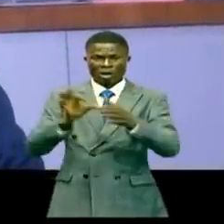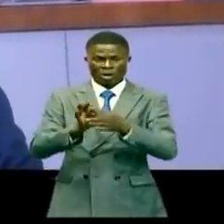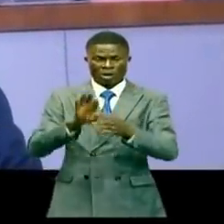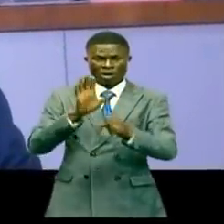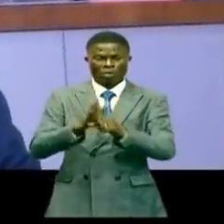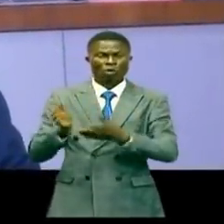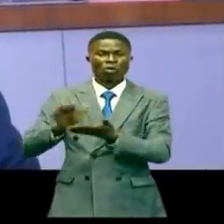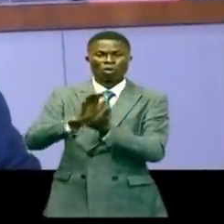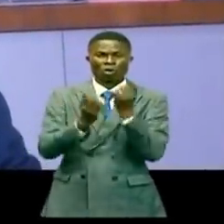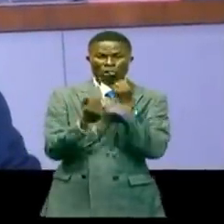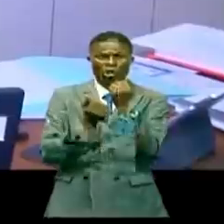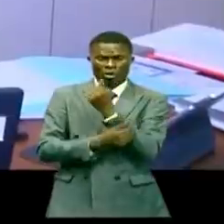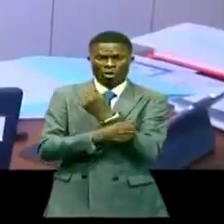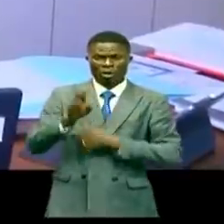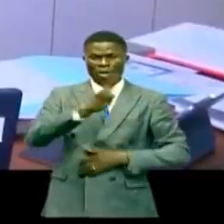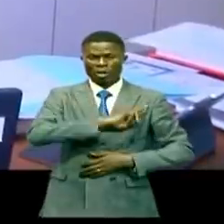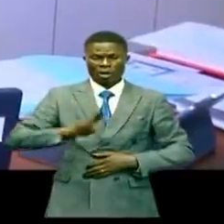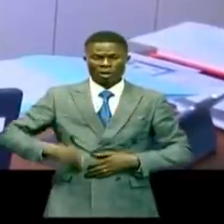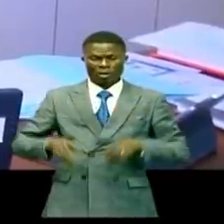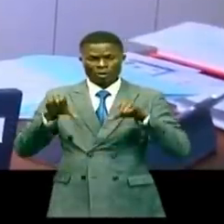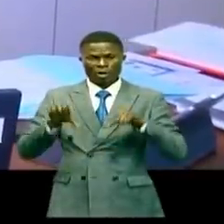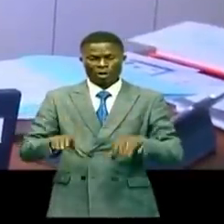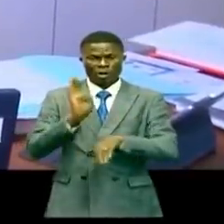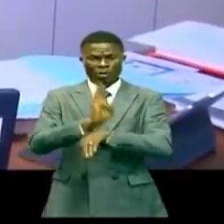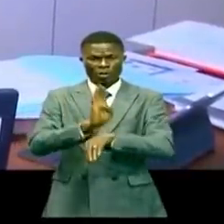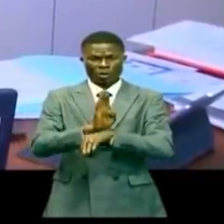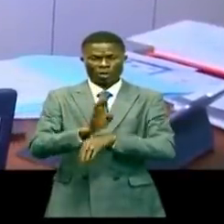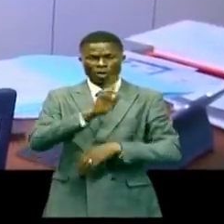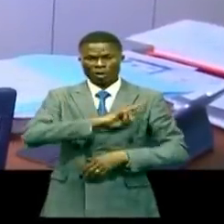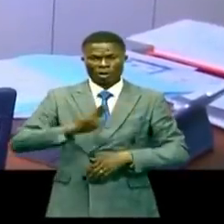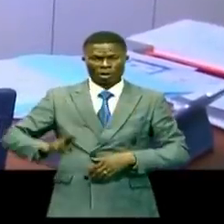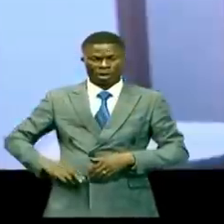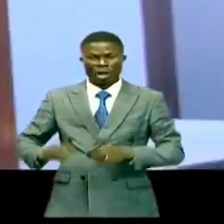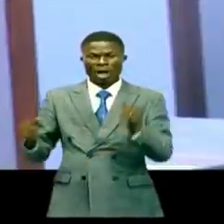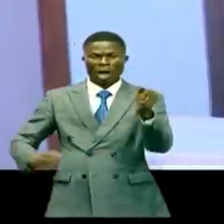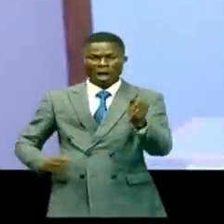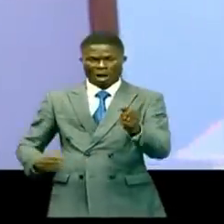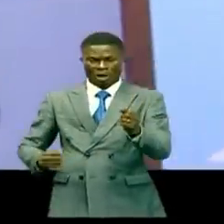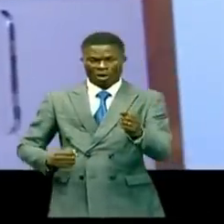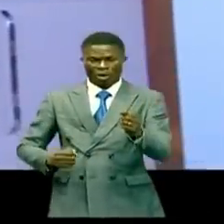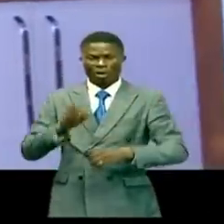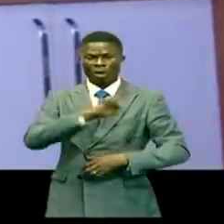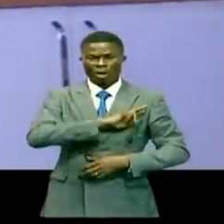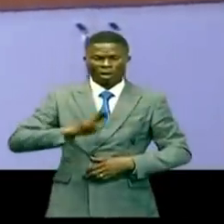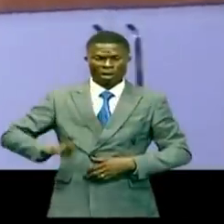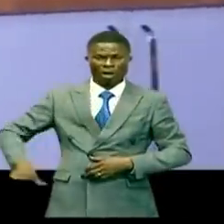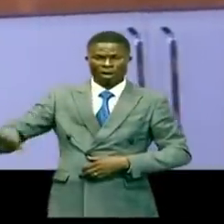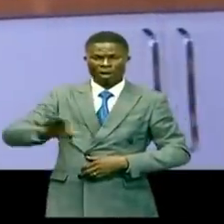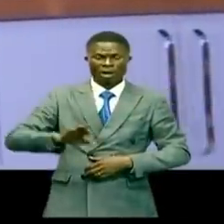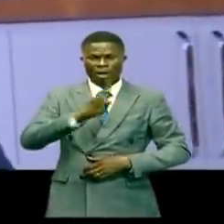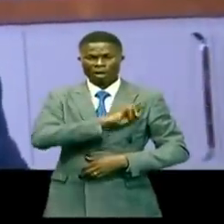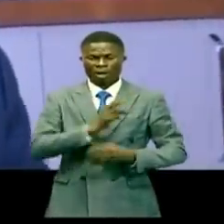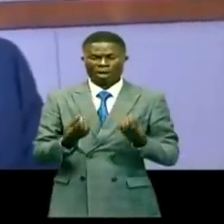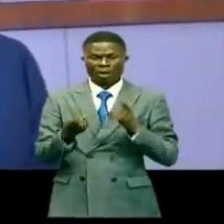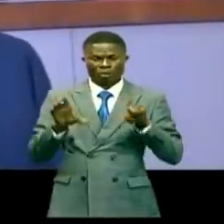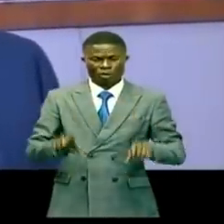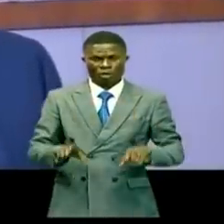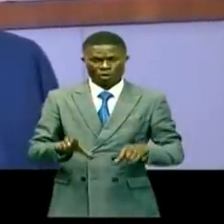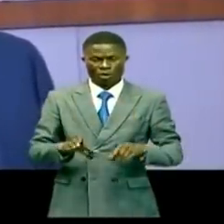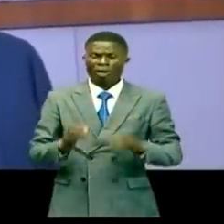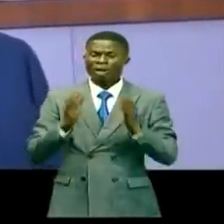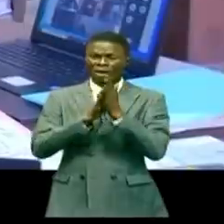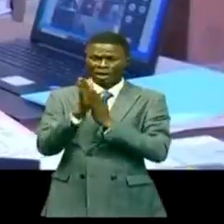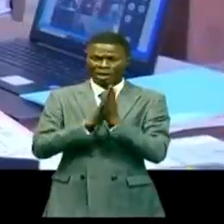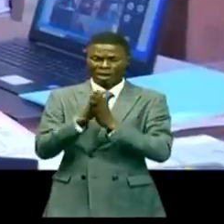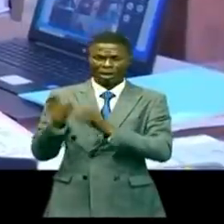tripartite entre la République du Congo, la République d'Angola et la République démocratique du Congo, relatif à